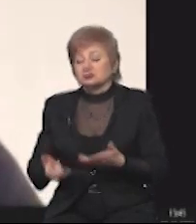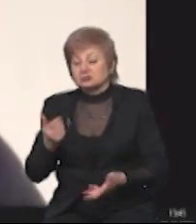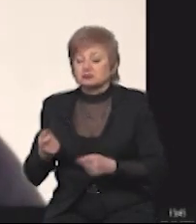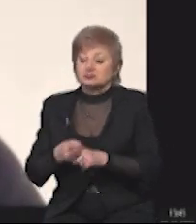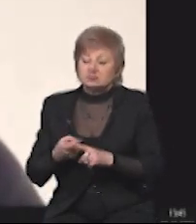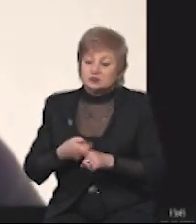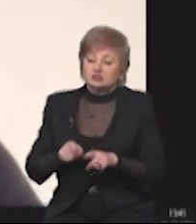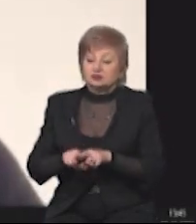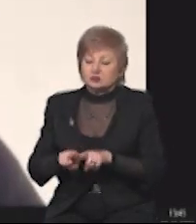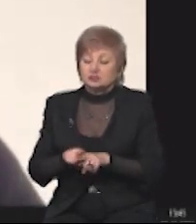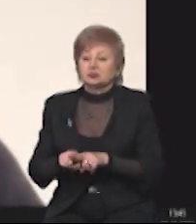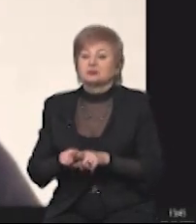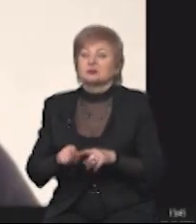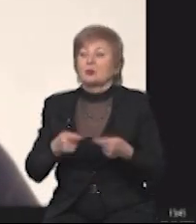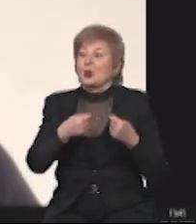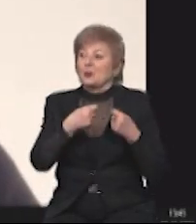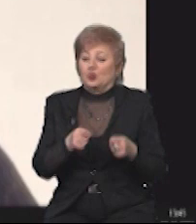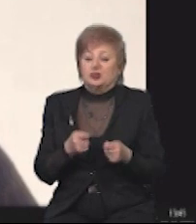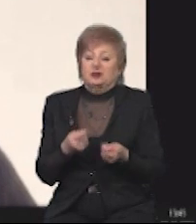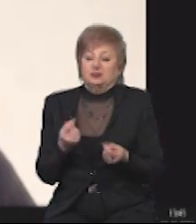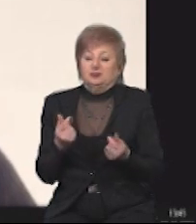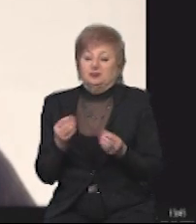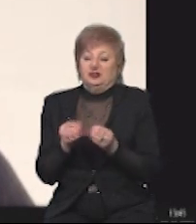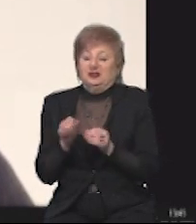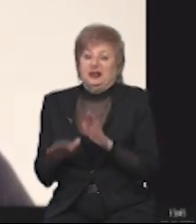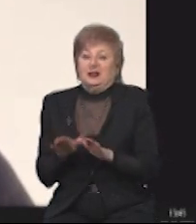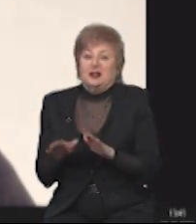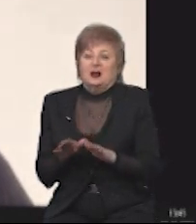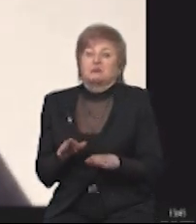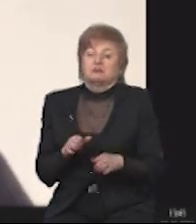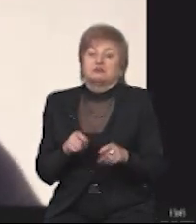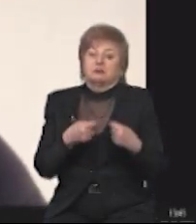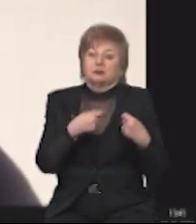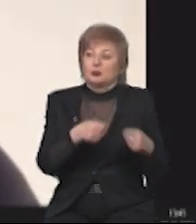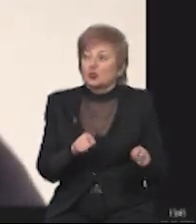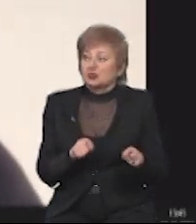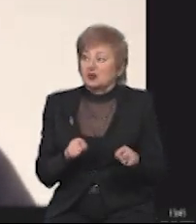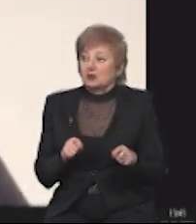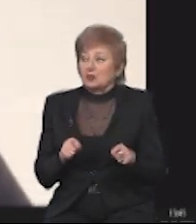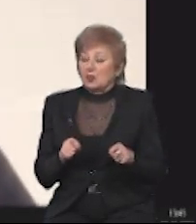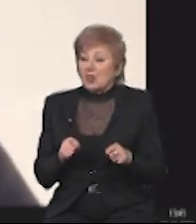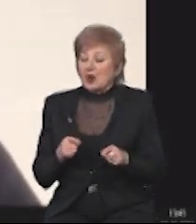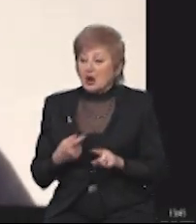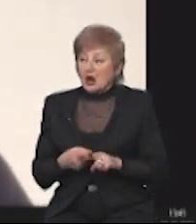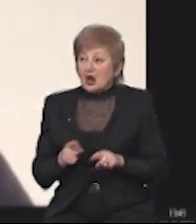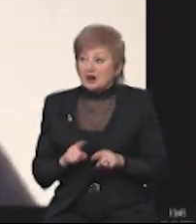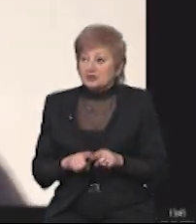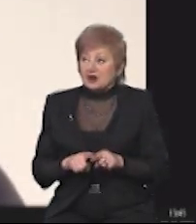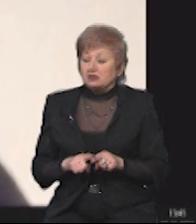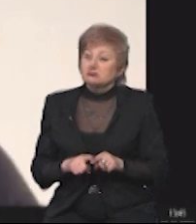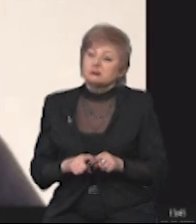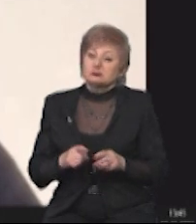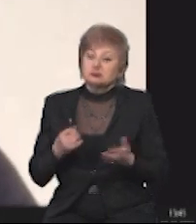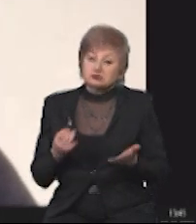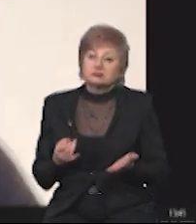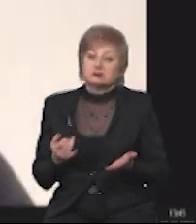он стоит на рынке 10 гривен. Когда трейдер закупает по 10 гривен у фермера продукт и выставляет там